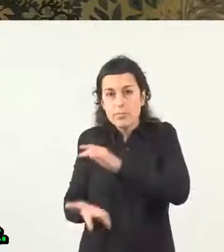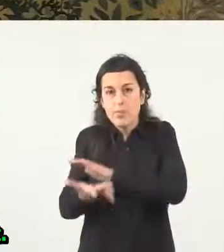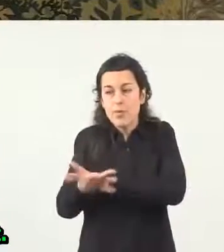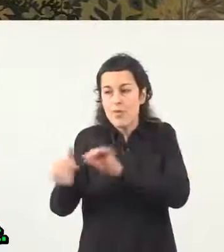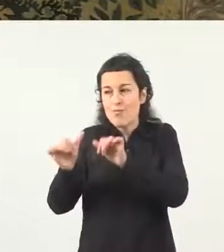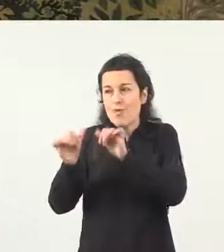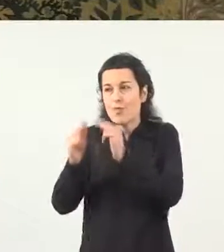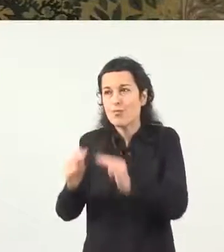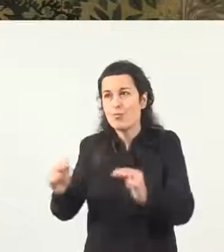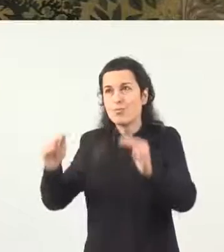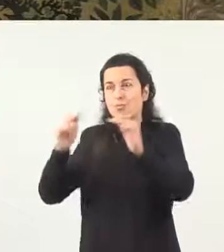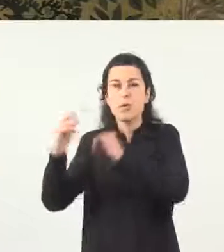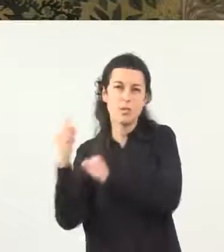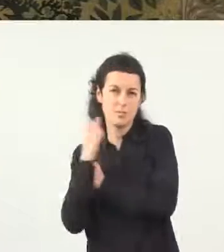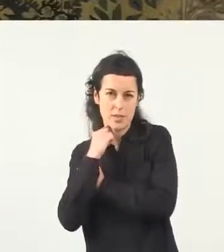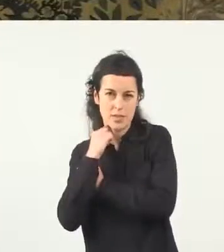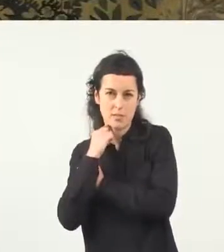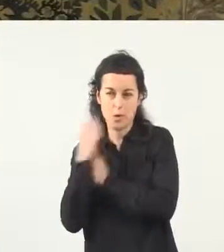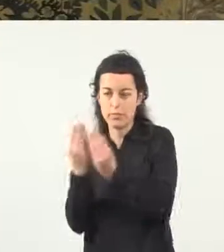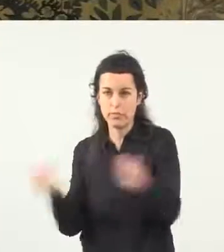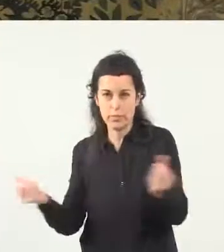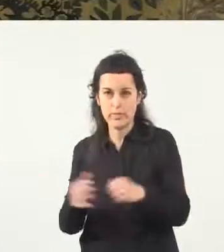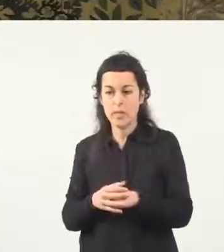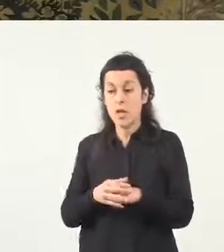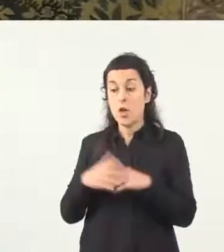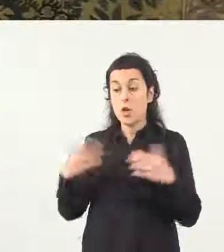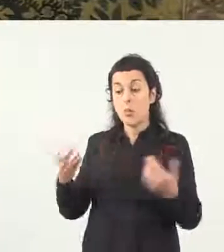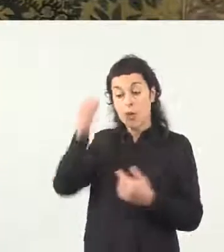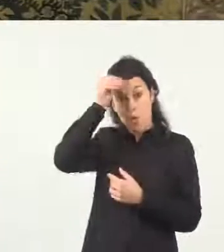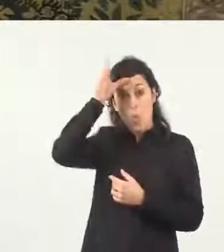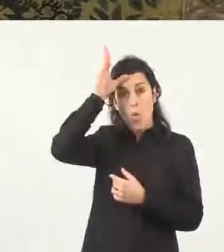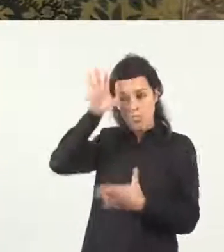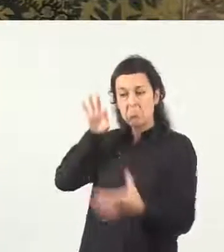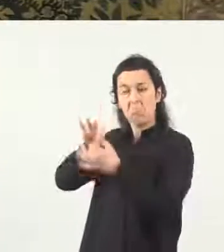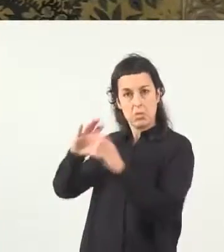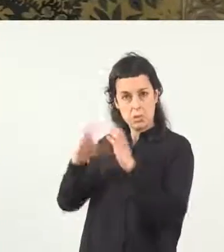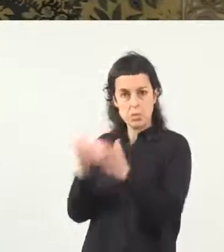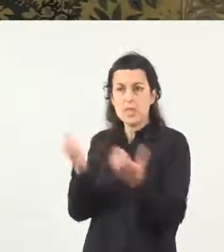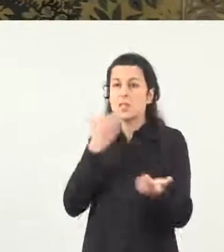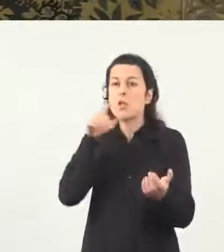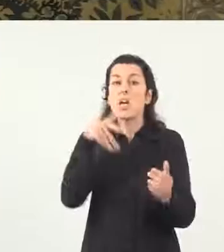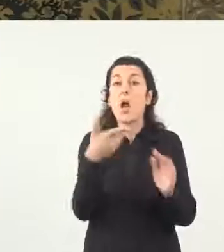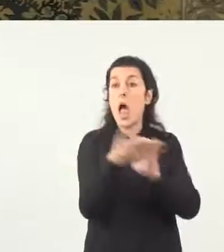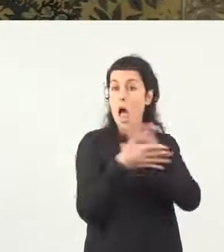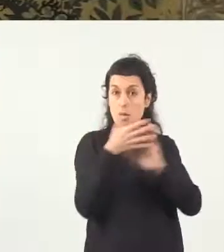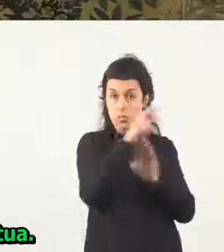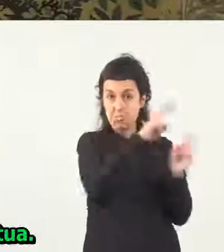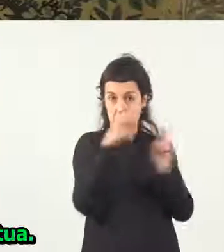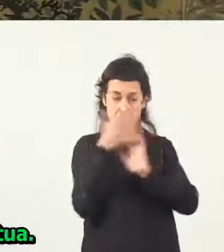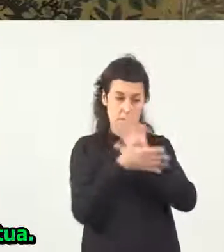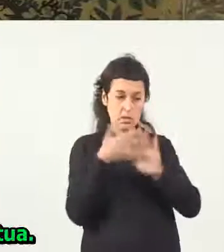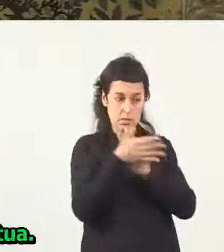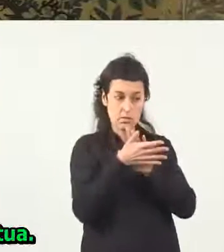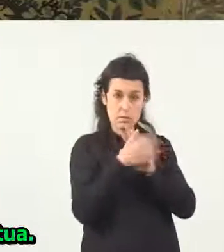beste maila bat. Osea, ze ezagutza hori jarraitzen du kolektibo izaten. Nik hemen hitz egiten badizuet honetaz,